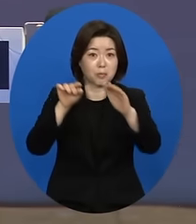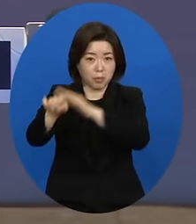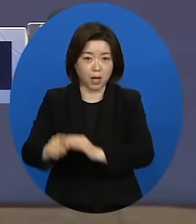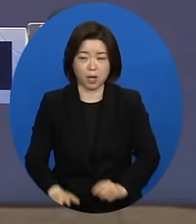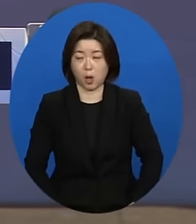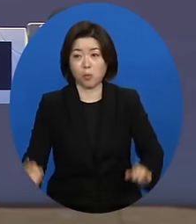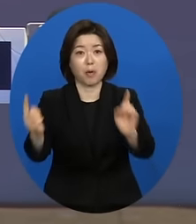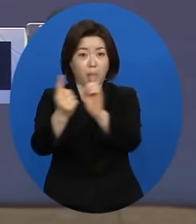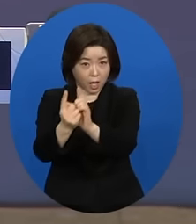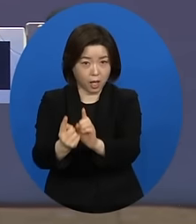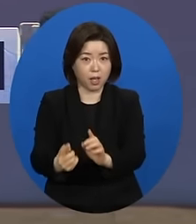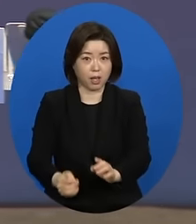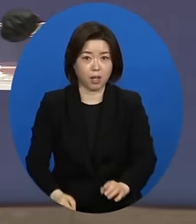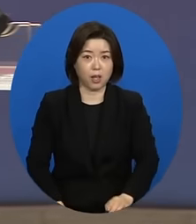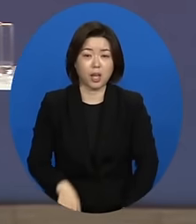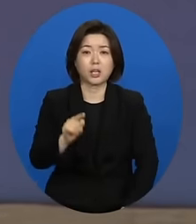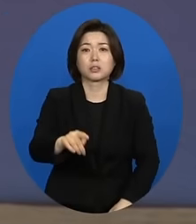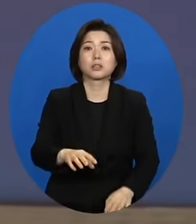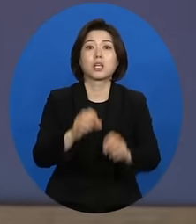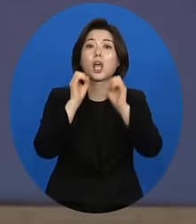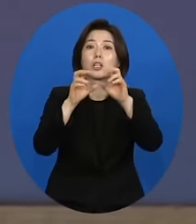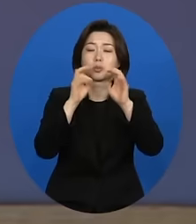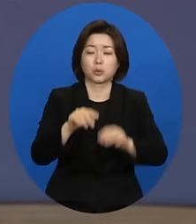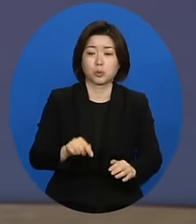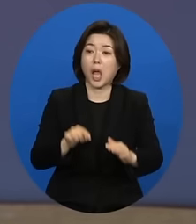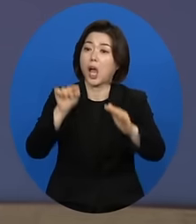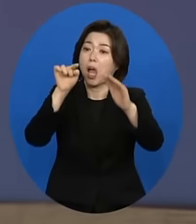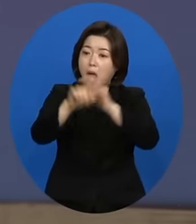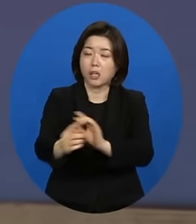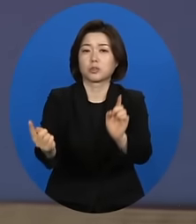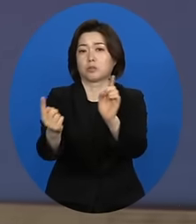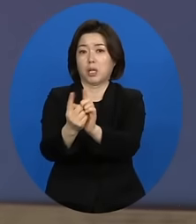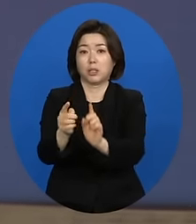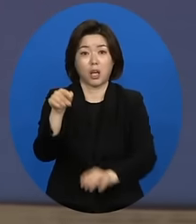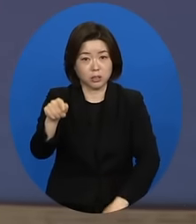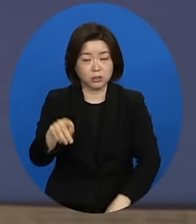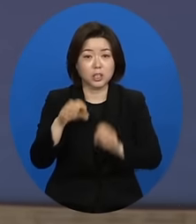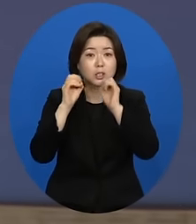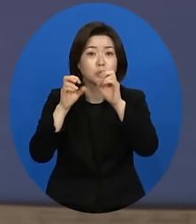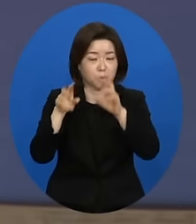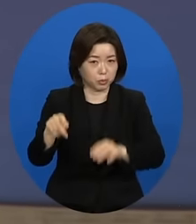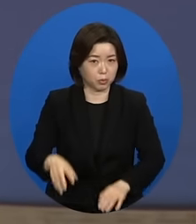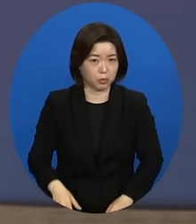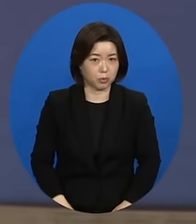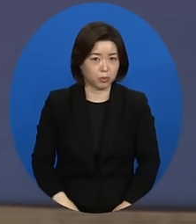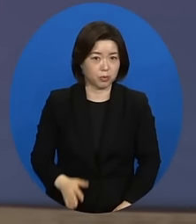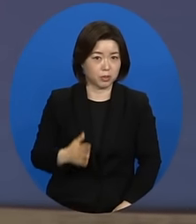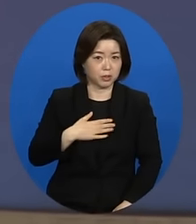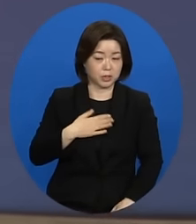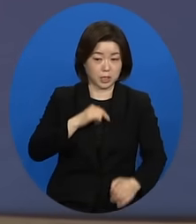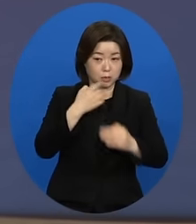만나요. 그게 선교예요. 가서 만나는 게. 제가 뭐 했는지 아세요?